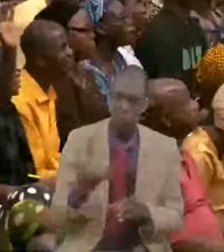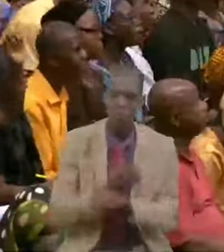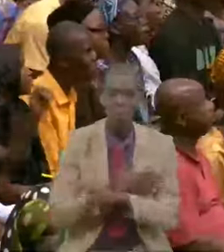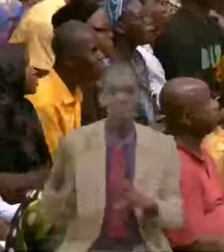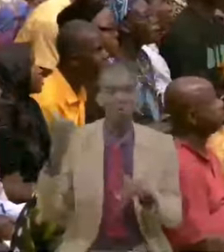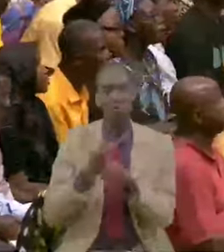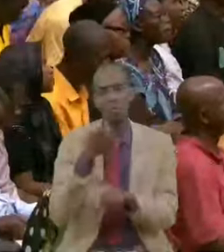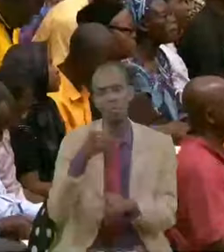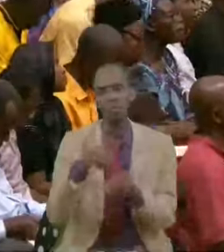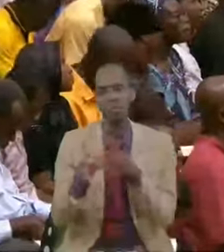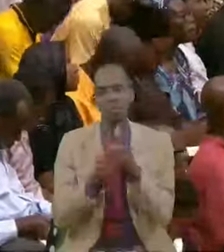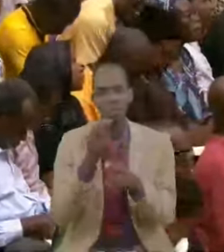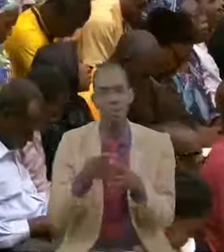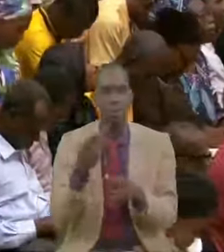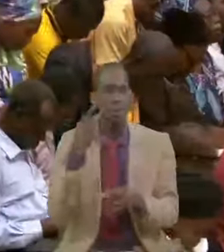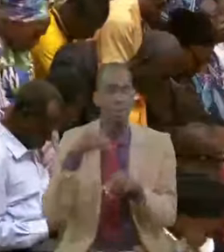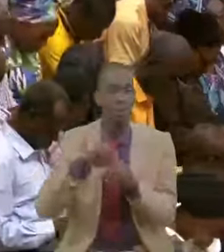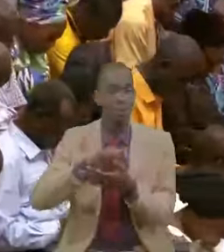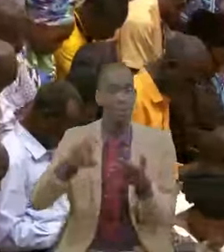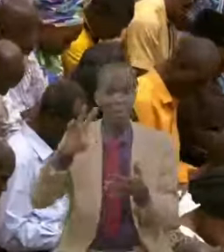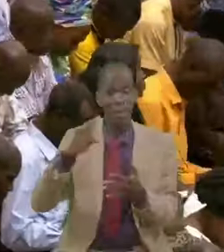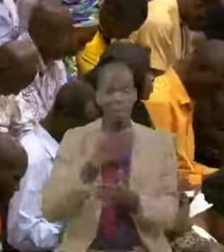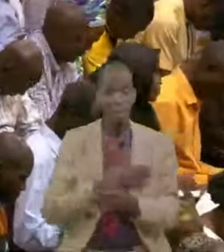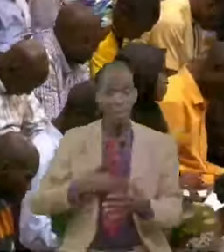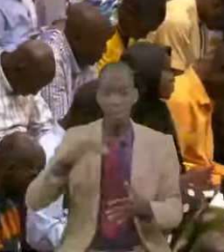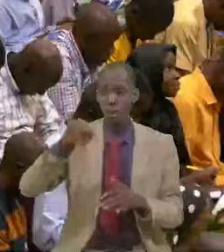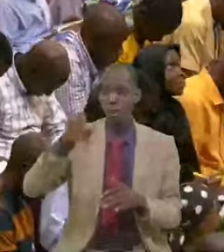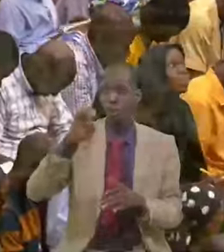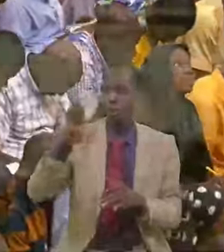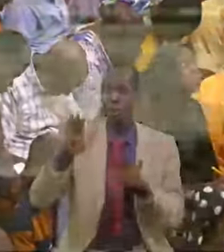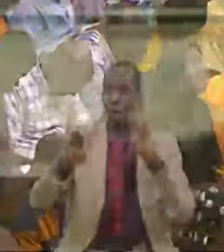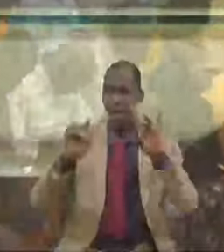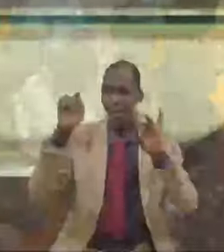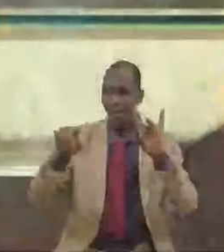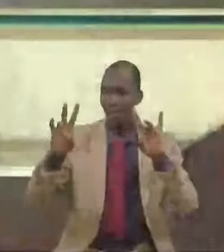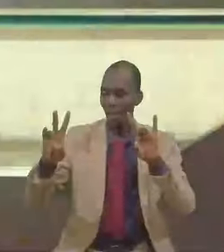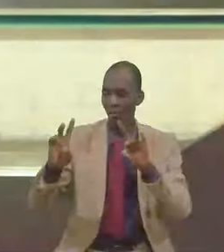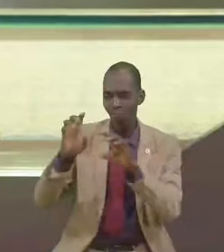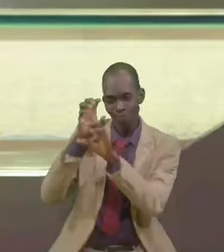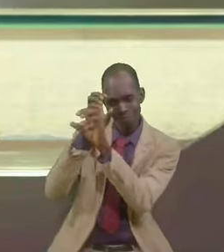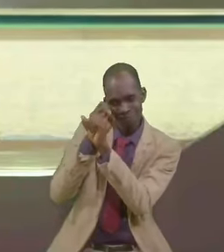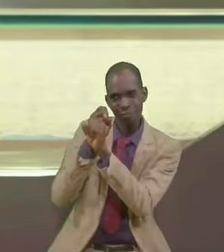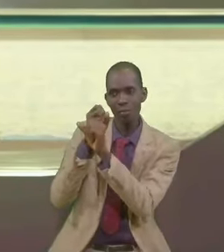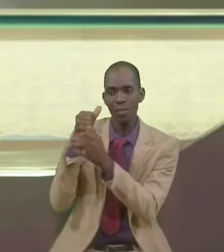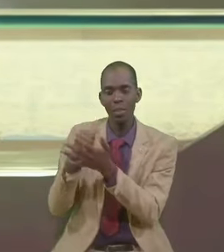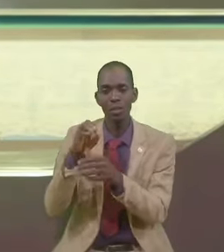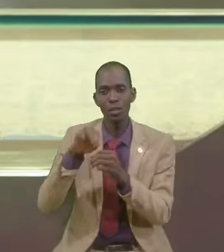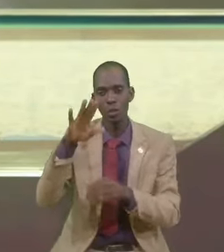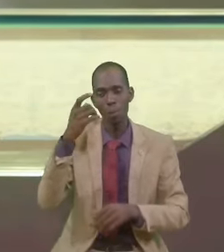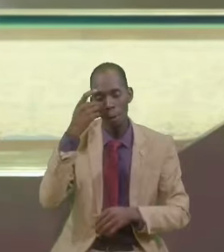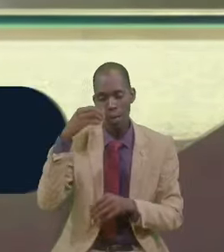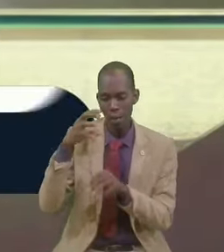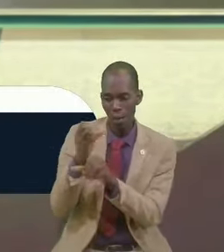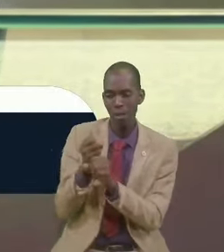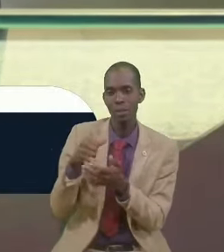le verset 7. Soulignez cela dans votre Bible. Soulignez cela dans votre cœur et à tout moment